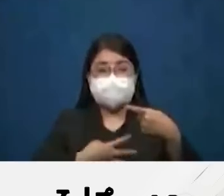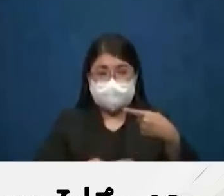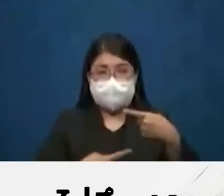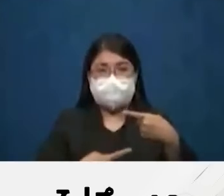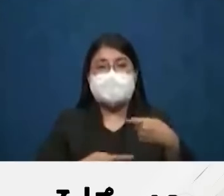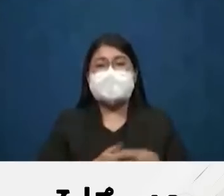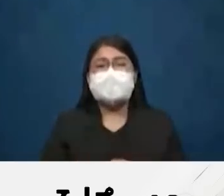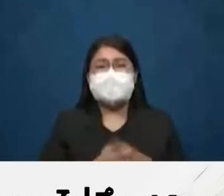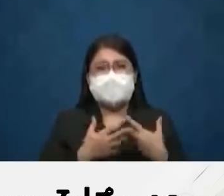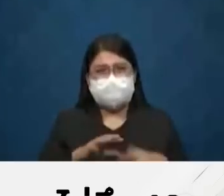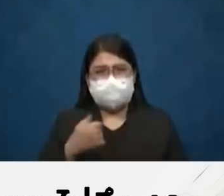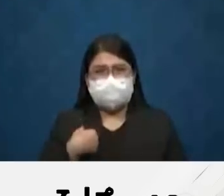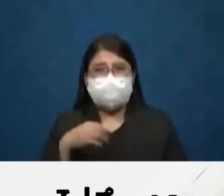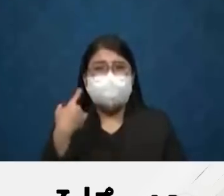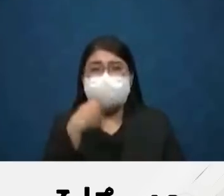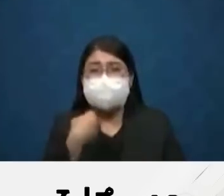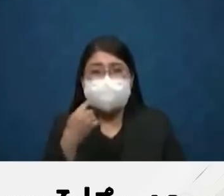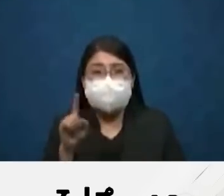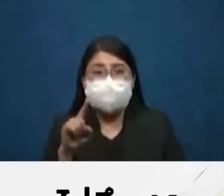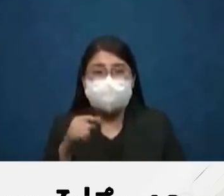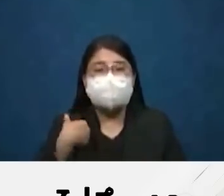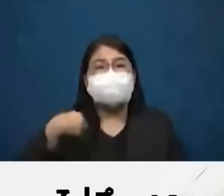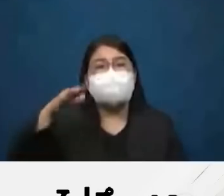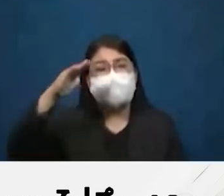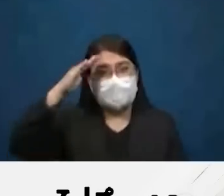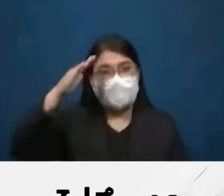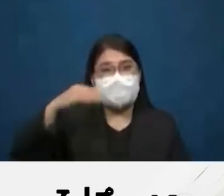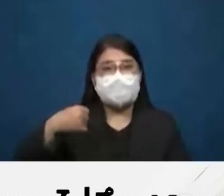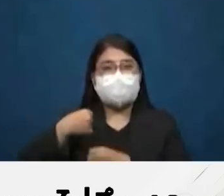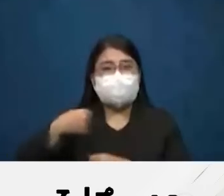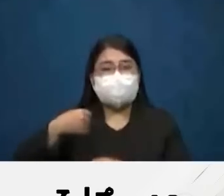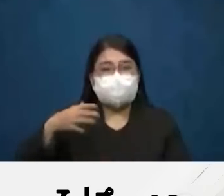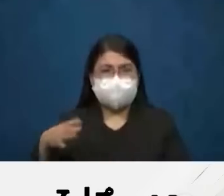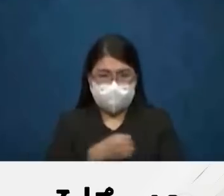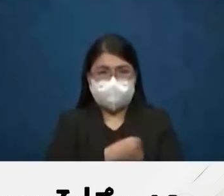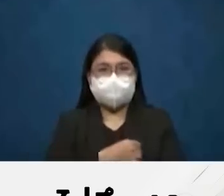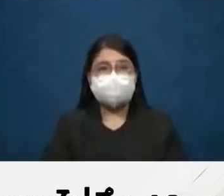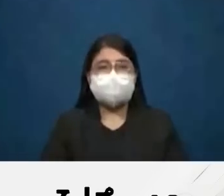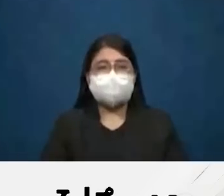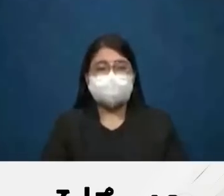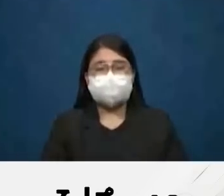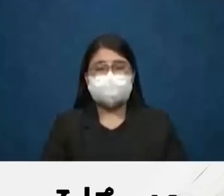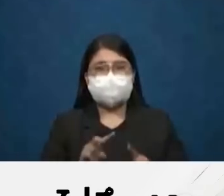นอมานะฮะแต่ว่ากลายเป็นว่ามันก็เป็นไปตามกระแสที่คุณเสรีสุวรรณพนนท์